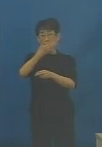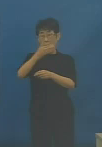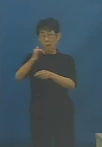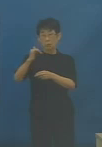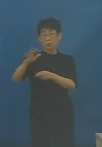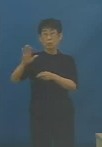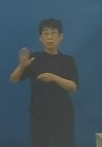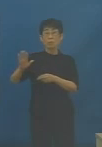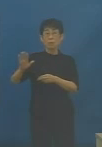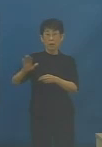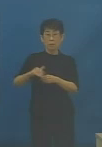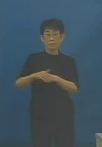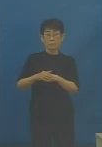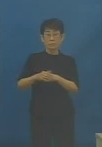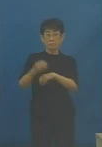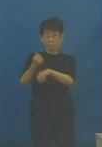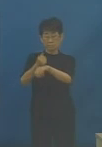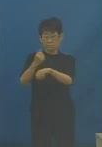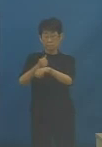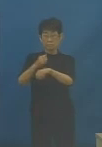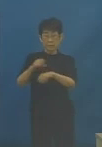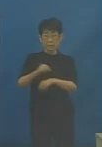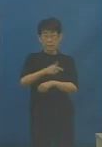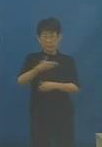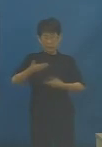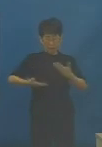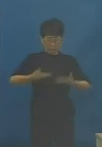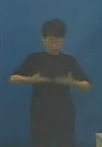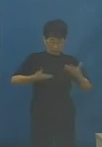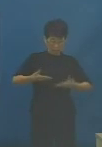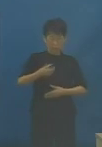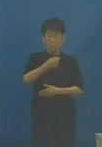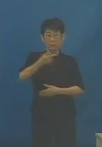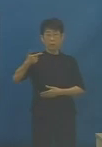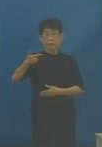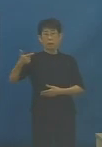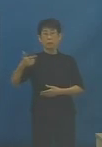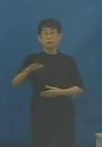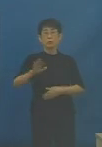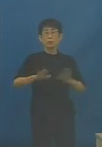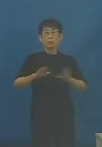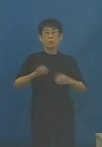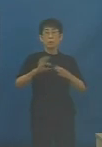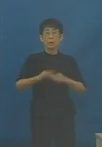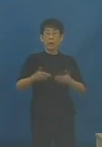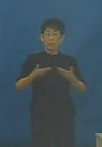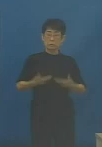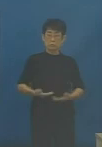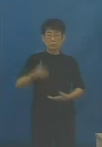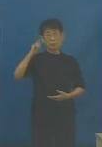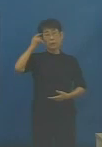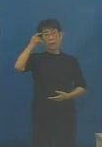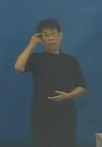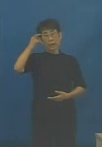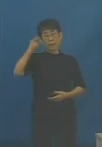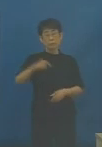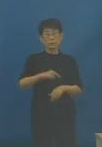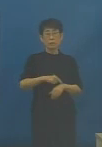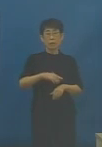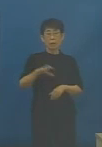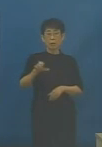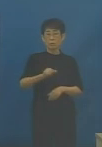が、いろいろと今追いまくられている状態でございますので、まだ正直ゆっくり考えている時間が取れておりません